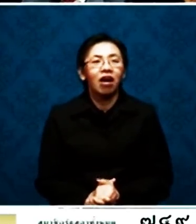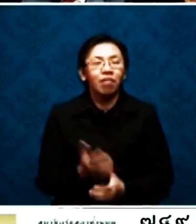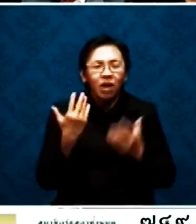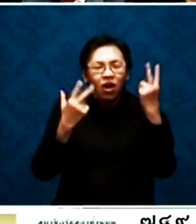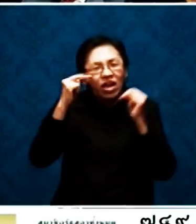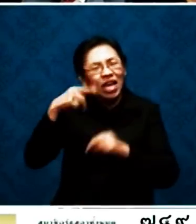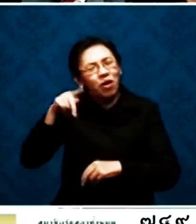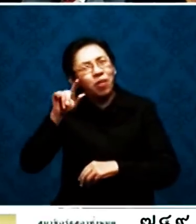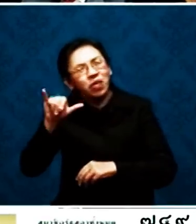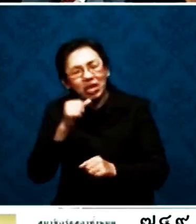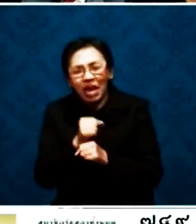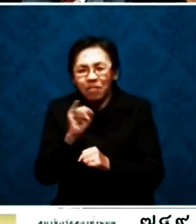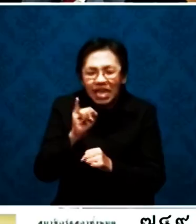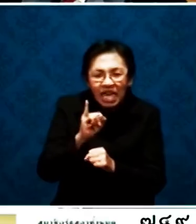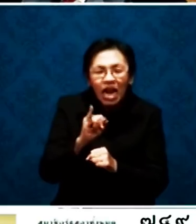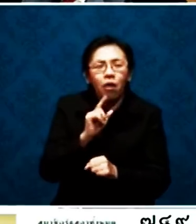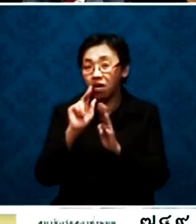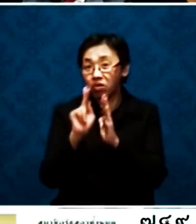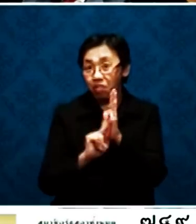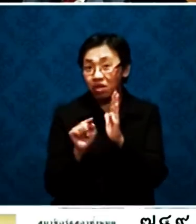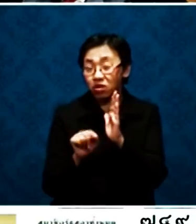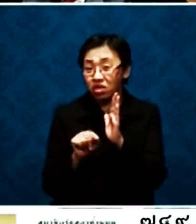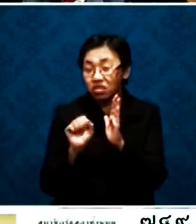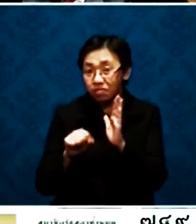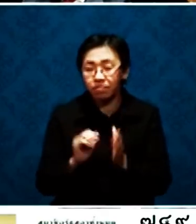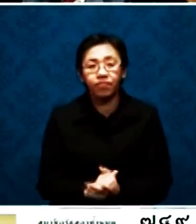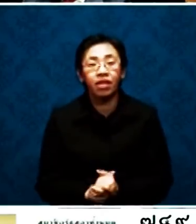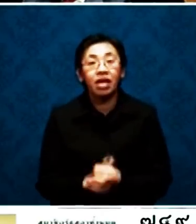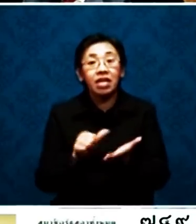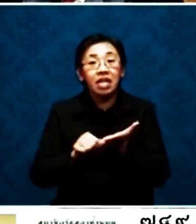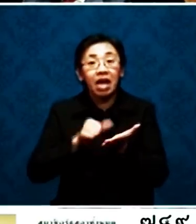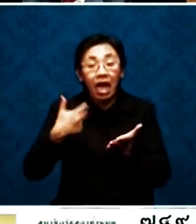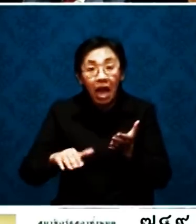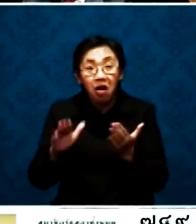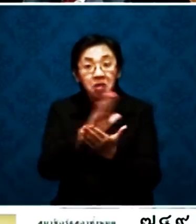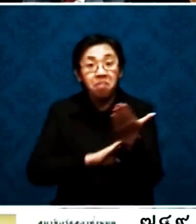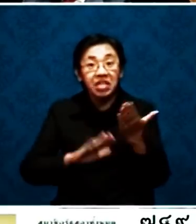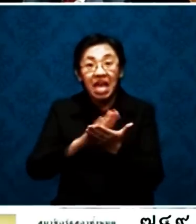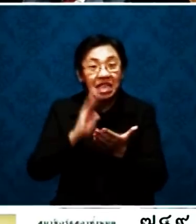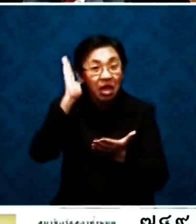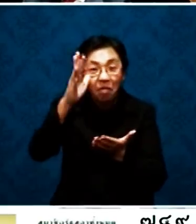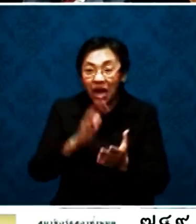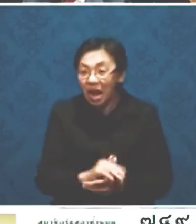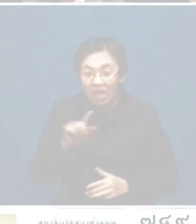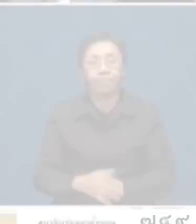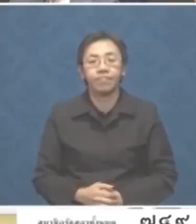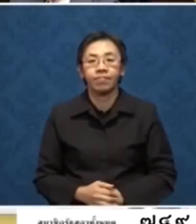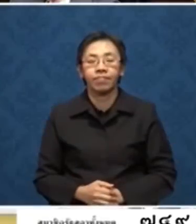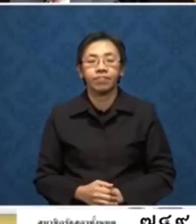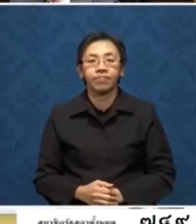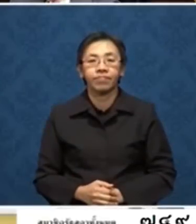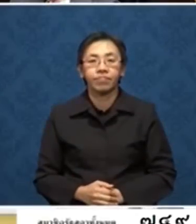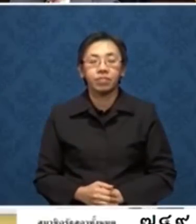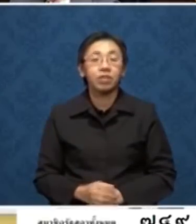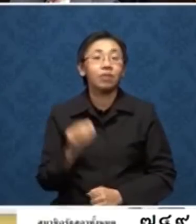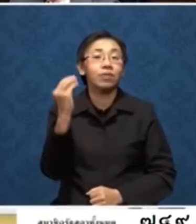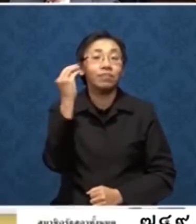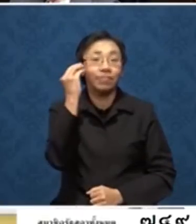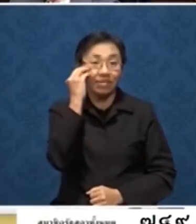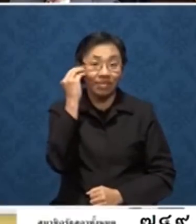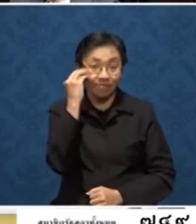ผมเห็นด้วยฉันไม่ได้เยอะหมดแล้วถ้าแก้แล้วประเทศนี้เป็นเทวดาหมดผมจะยอมคุณพี่ทา